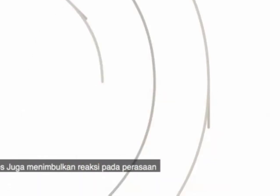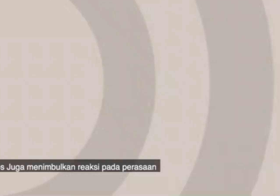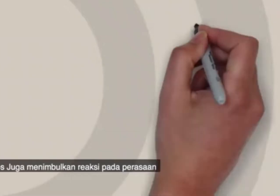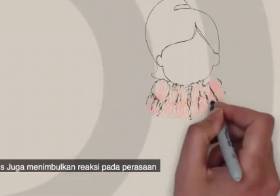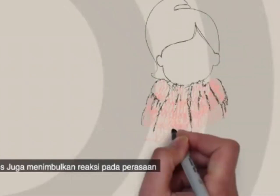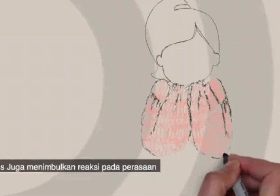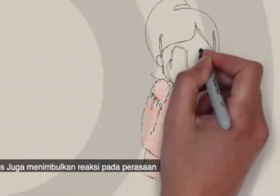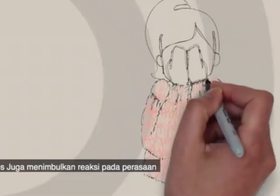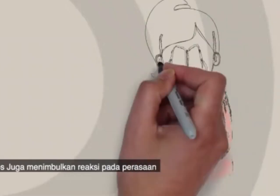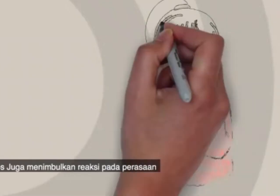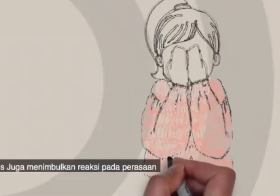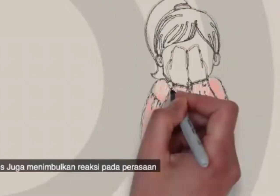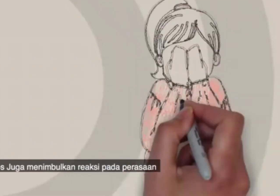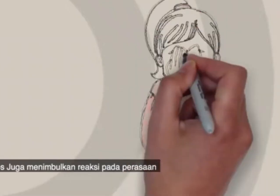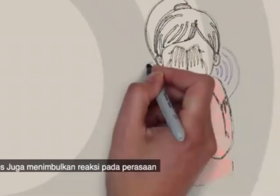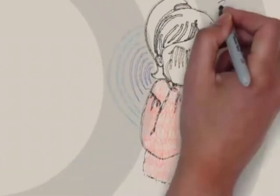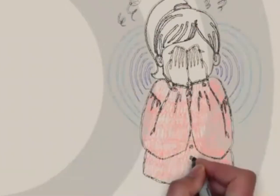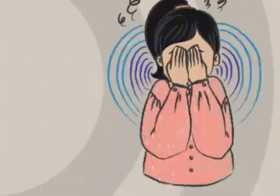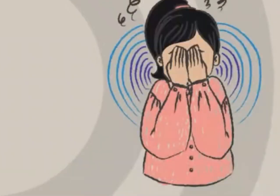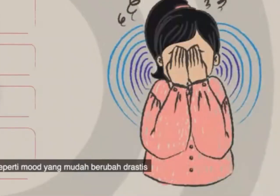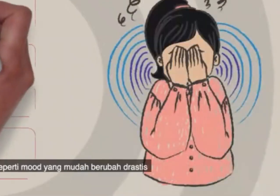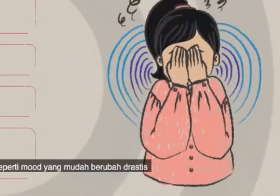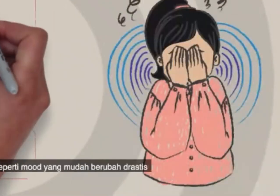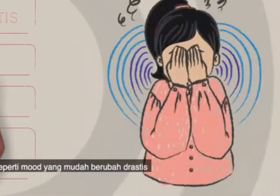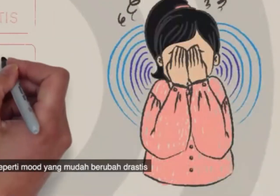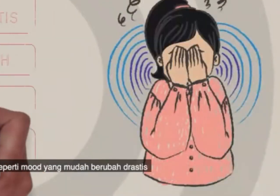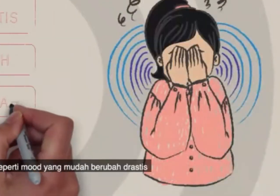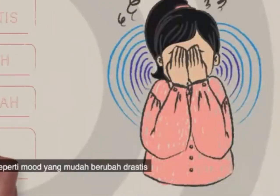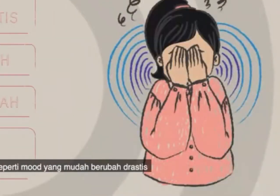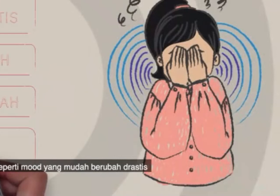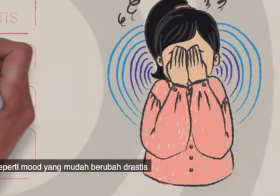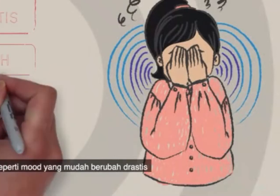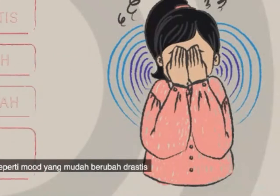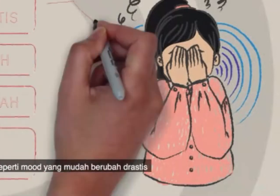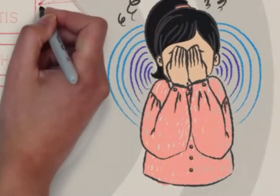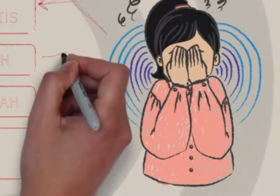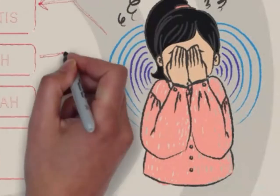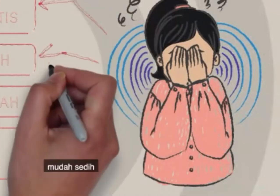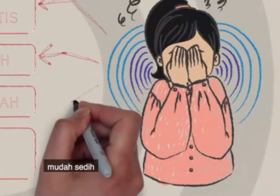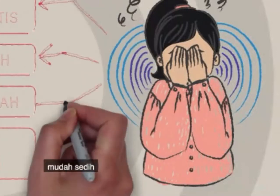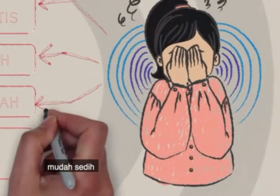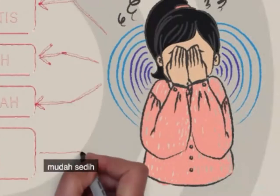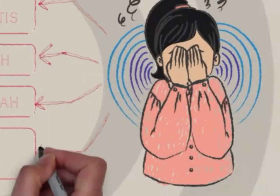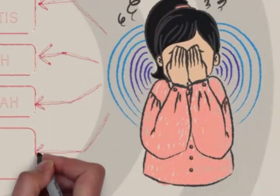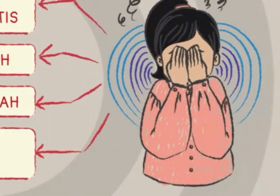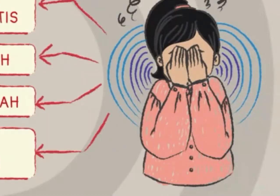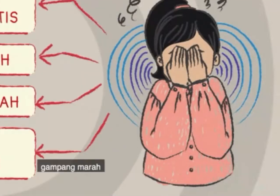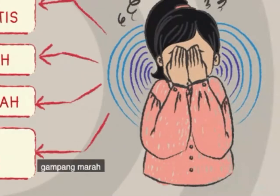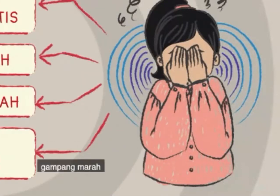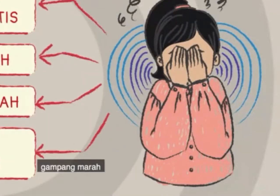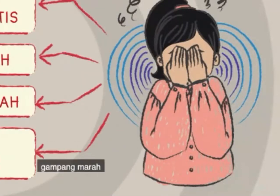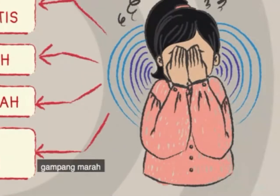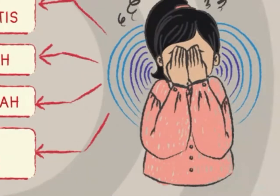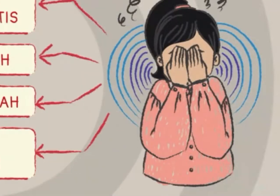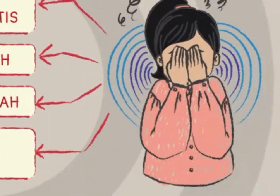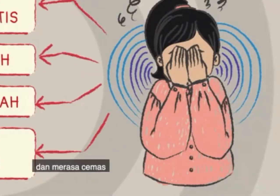Stres juga menimbulkan reaksi pada perasaan, seperti mood yang berubah drastis, mudah sedih,